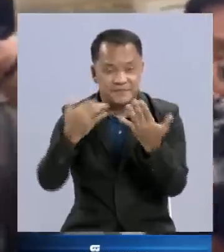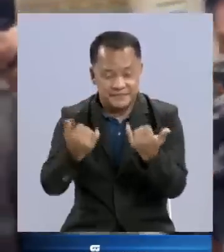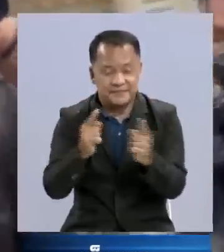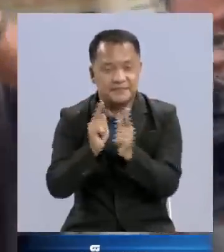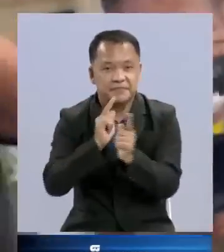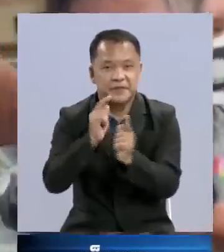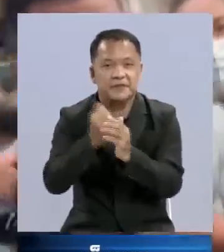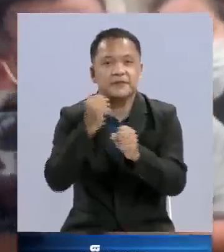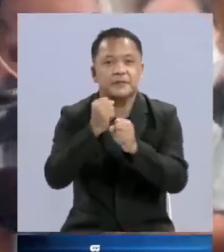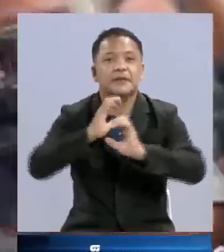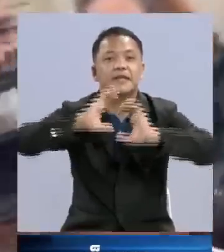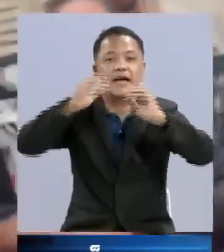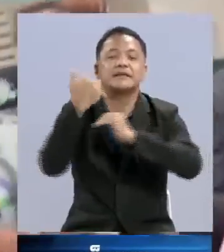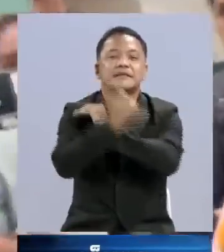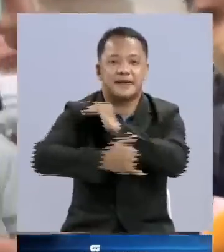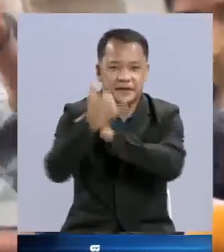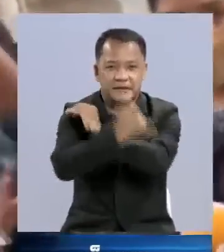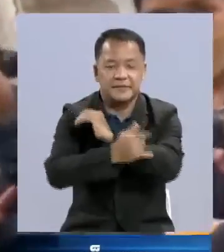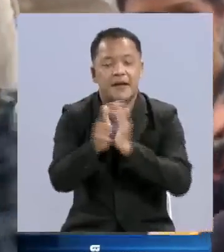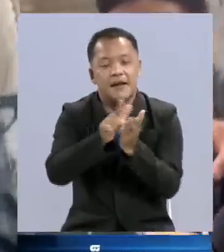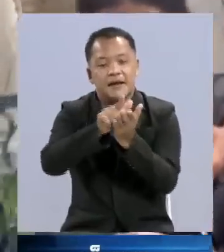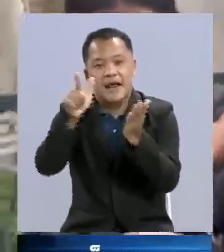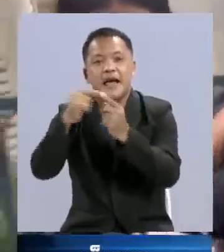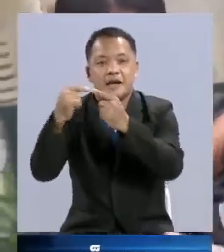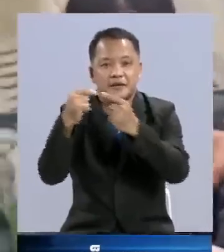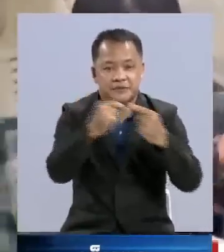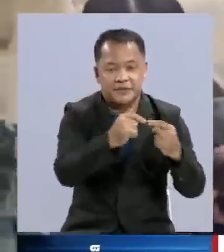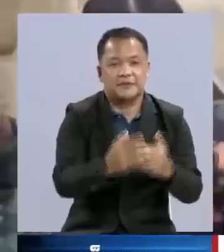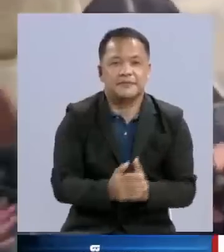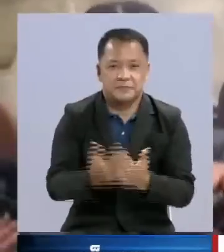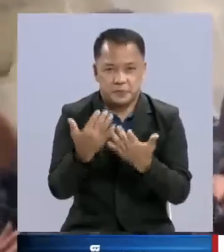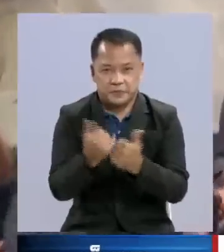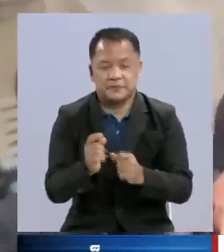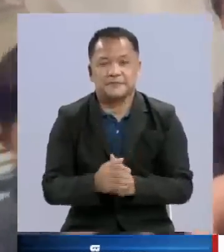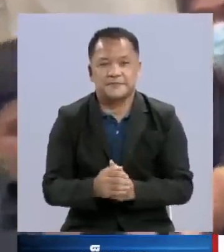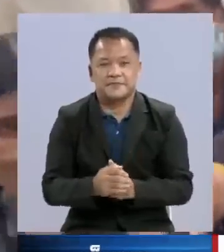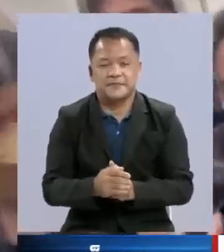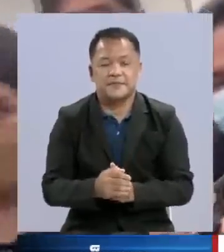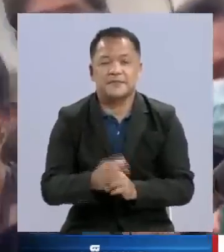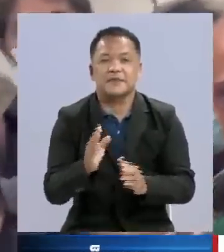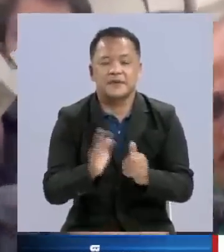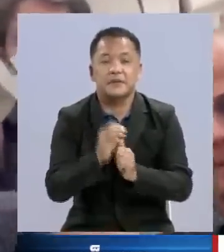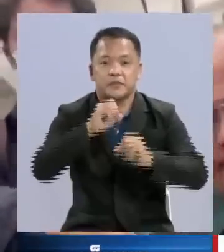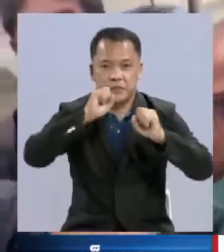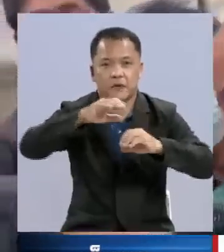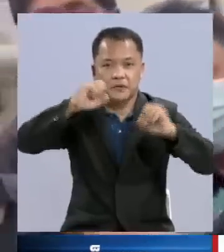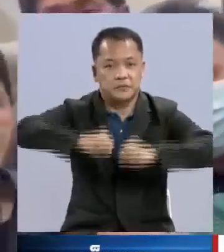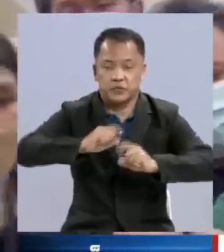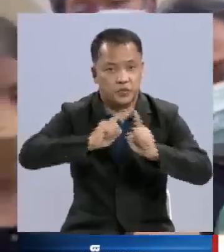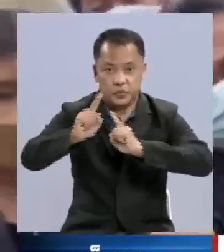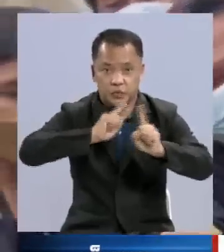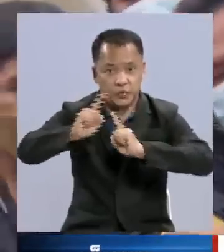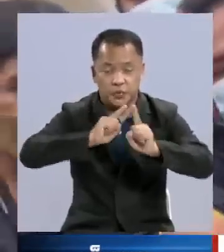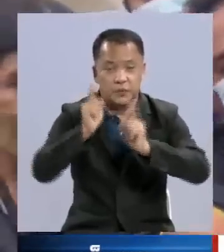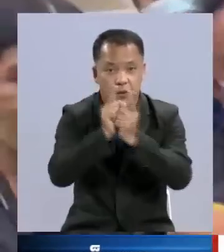คือไปปฏิบัติราชการที่ต่างประเทศลาราชการต่อเนื่องเลยอ่ะครับซึ่งคุณอนุทินเองเนี่ยยืนยันว่าไม่ได้ติดต่อห